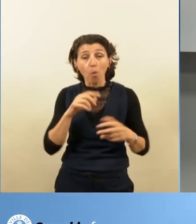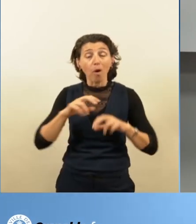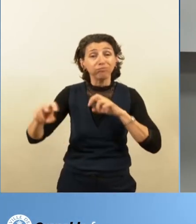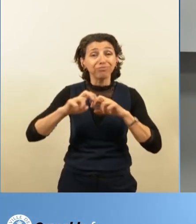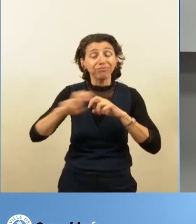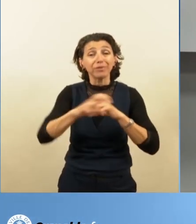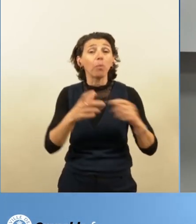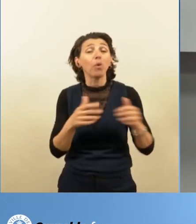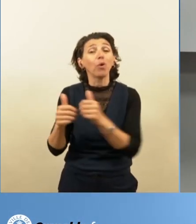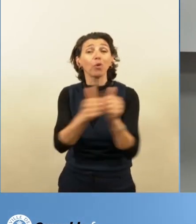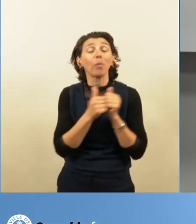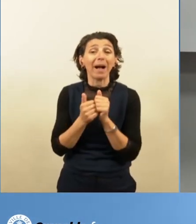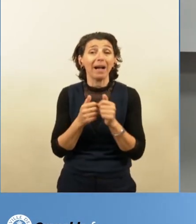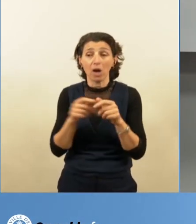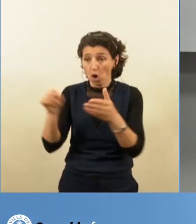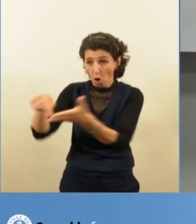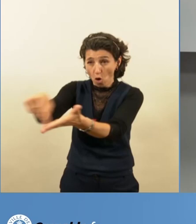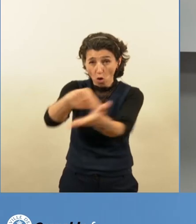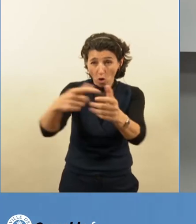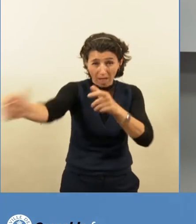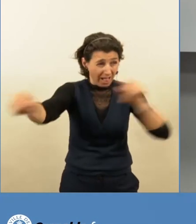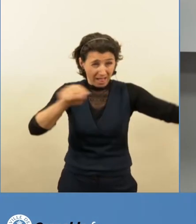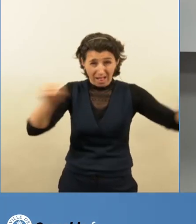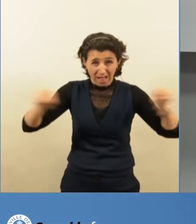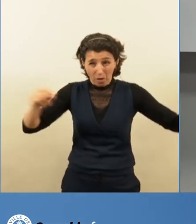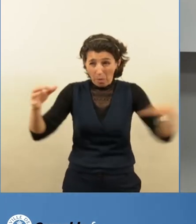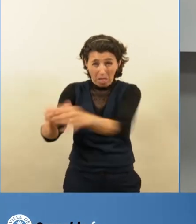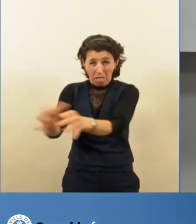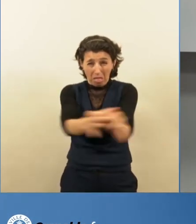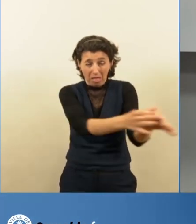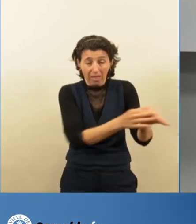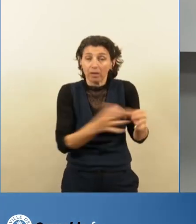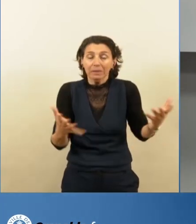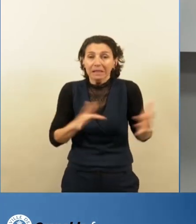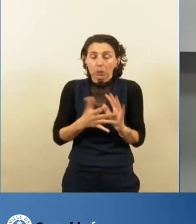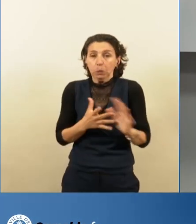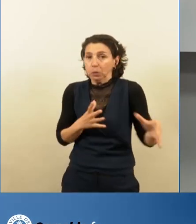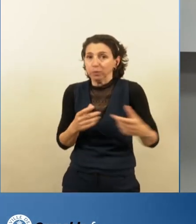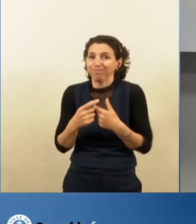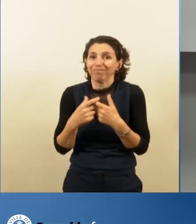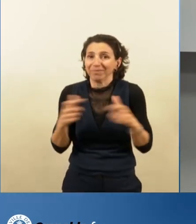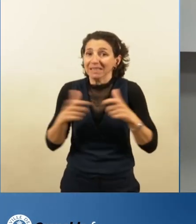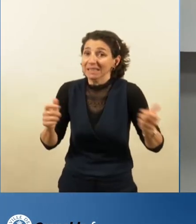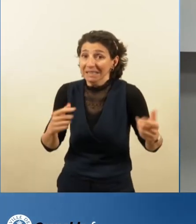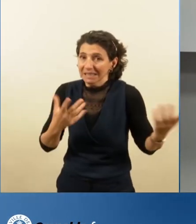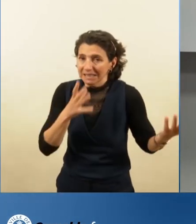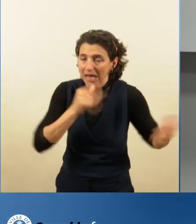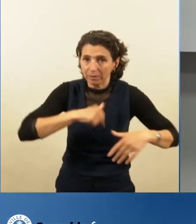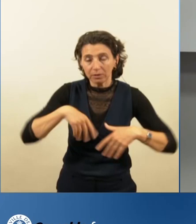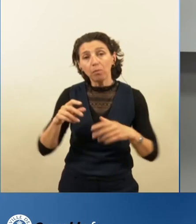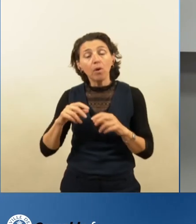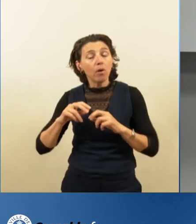zones il y a des zones à faible densité bon ben c'est sûr que la solution transport en commun régulier